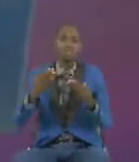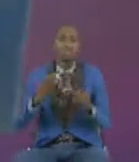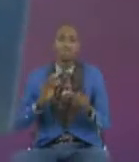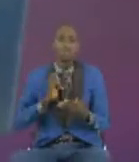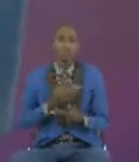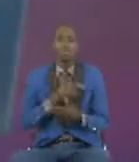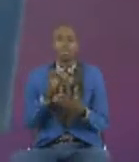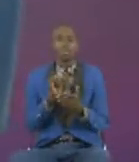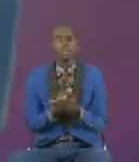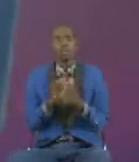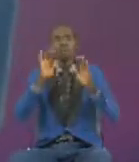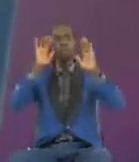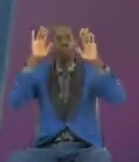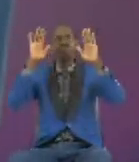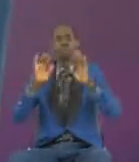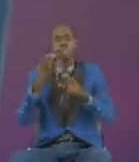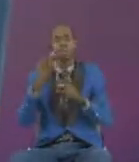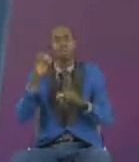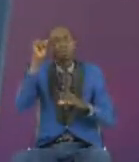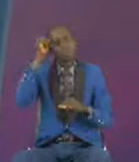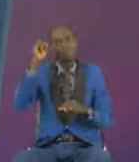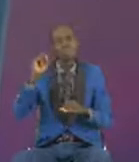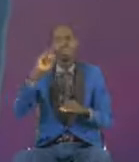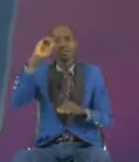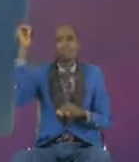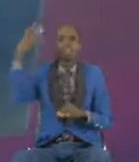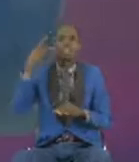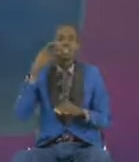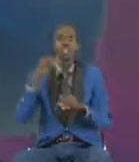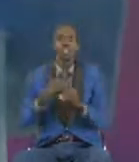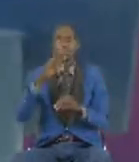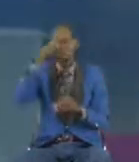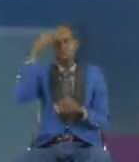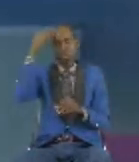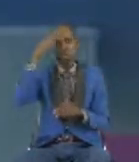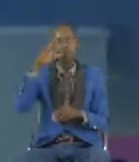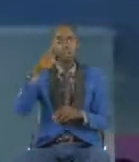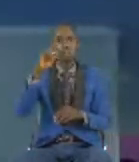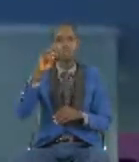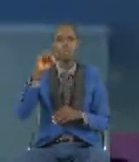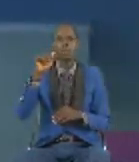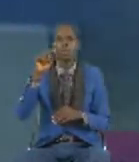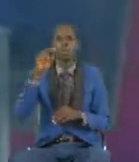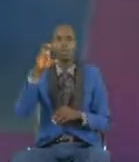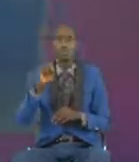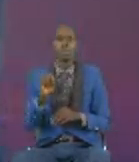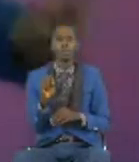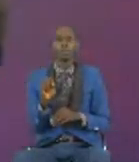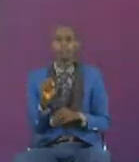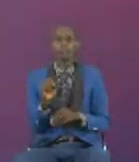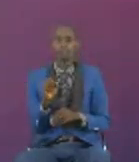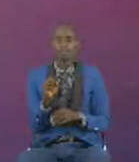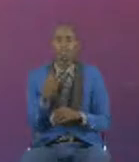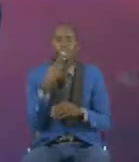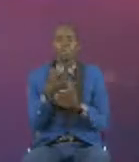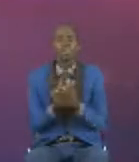prodiges de sa grâce. En Romains, au chapitre 15, Romains 15, 15. Romains